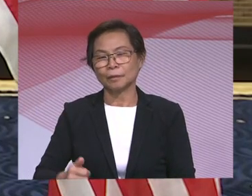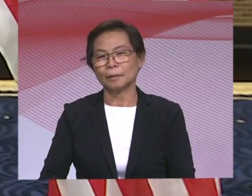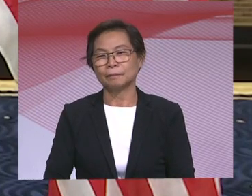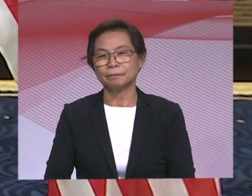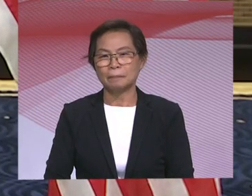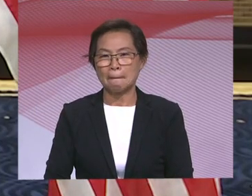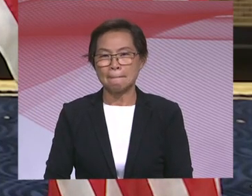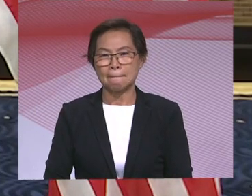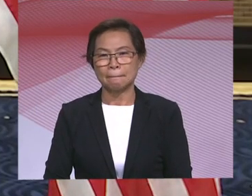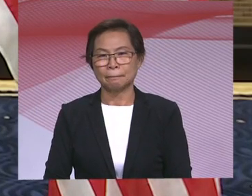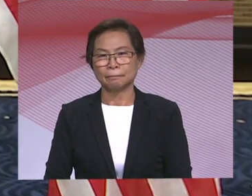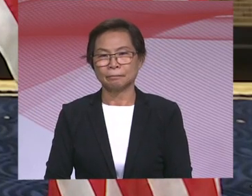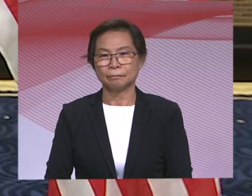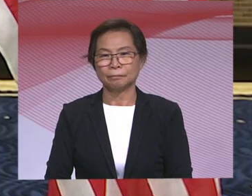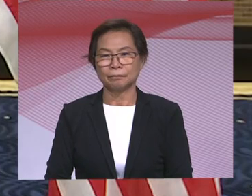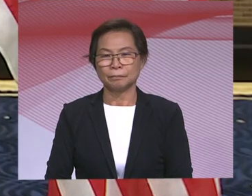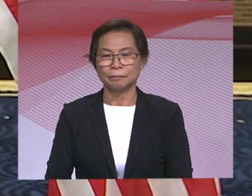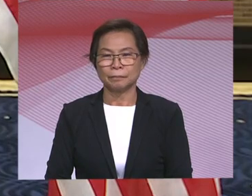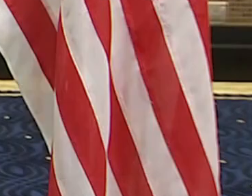warahmatullah wabarakatuh